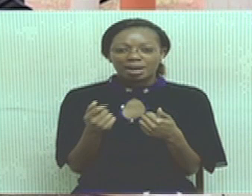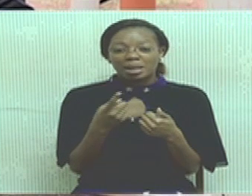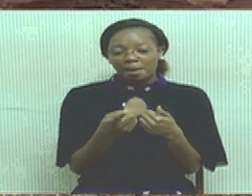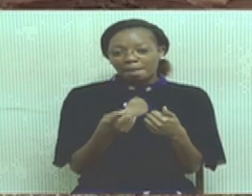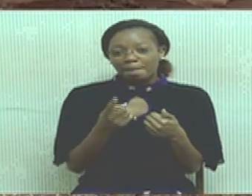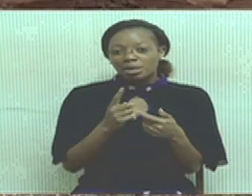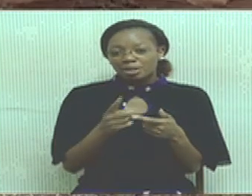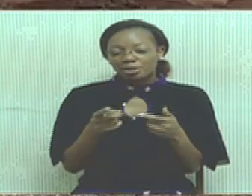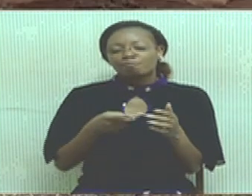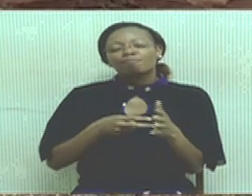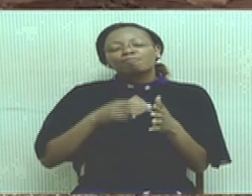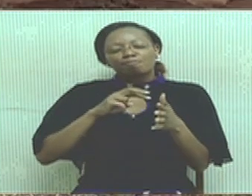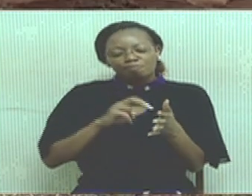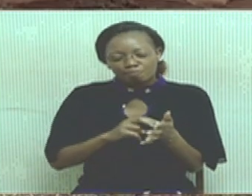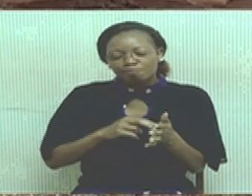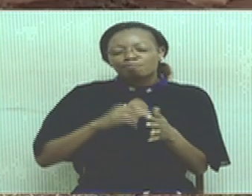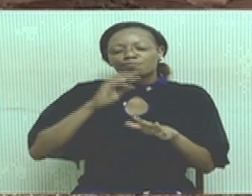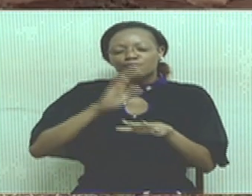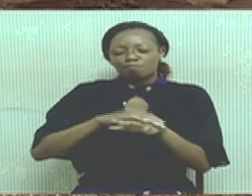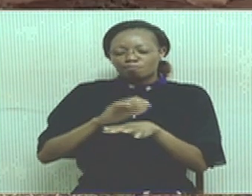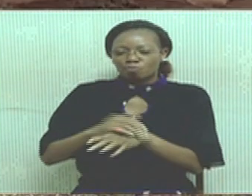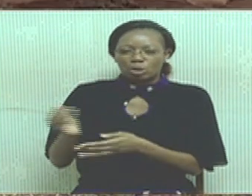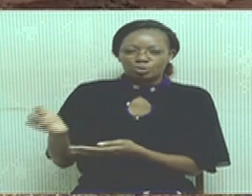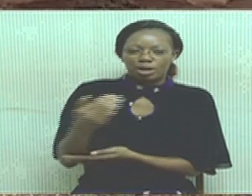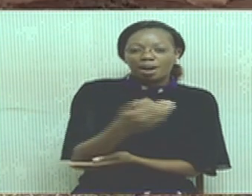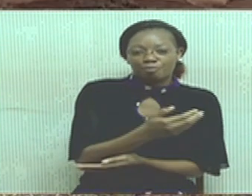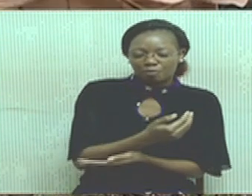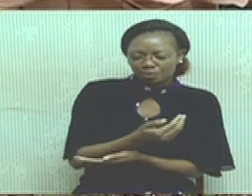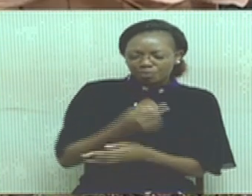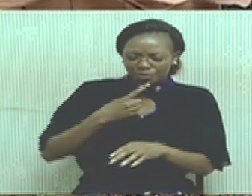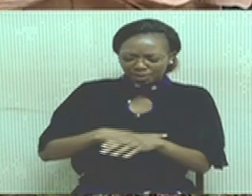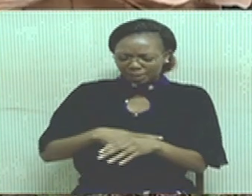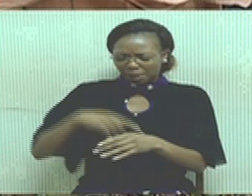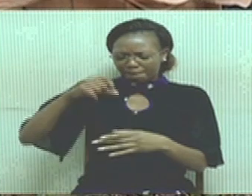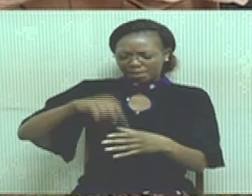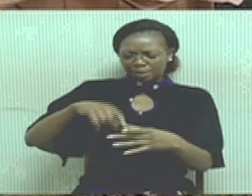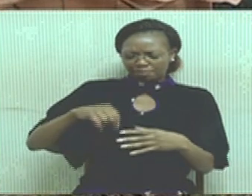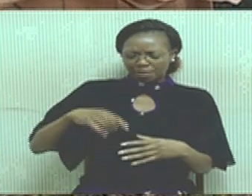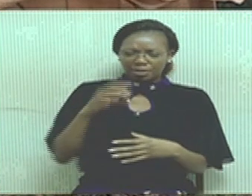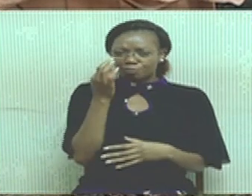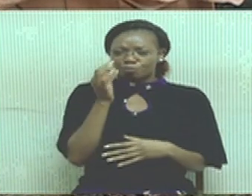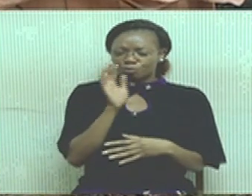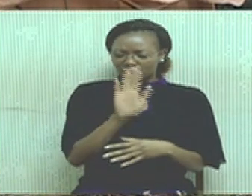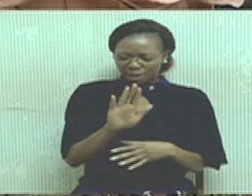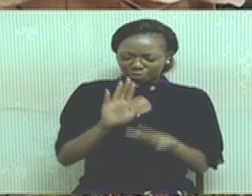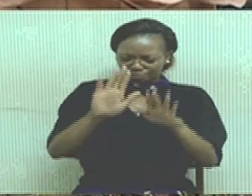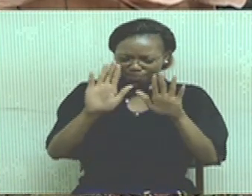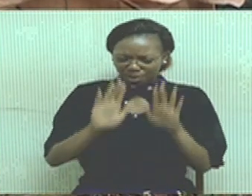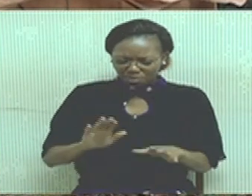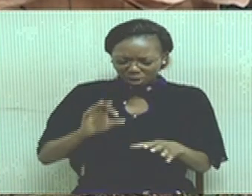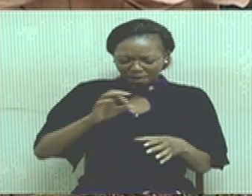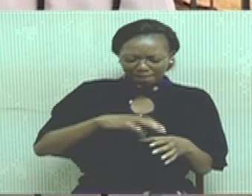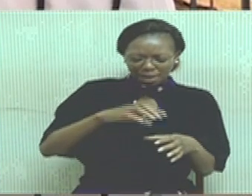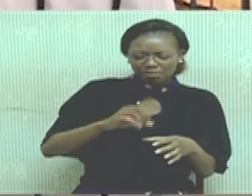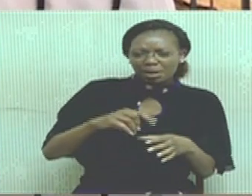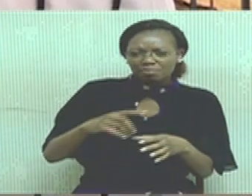nyuki. Kupanda angalau aina tatu za strawberries itahakikisha kila msimu una matunda tayari